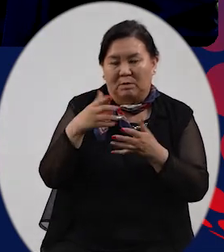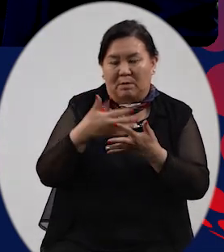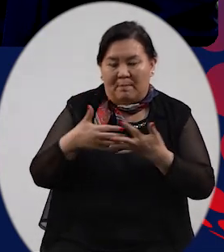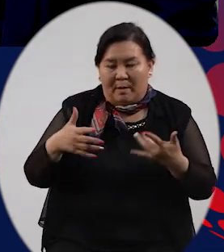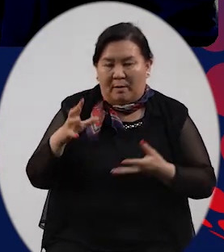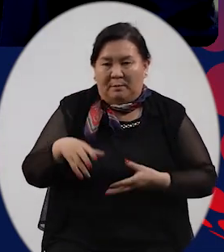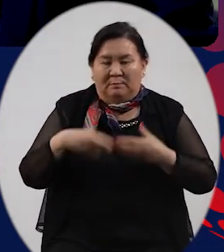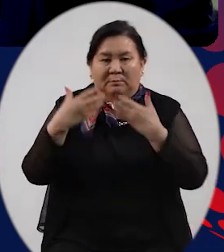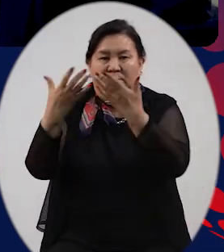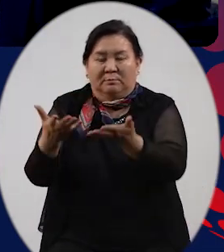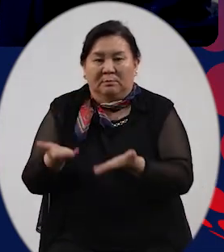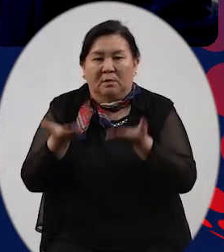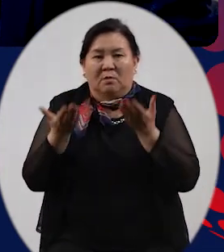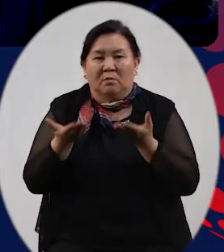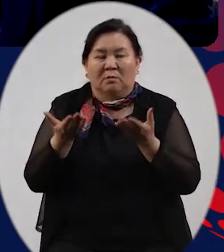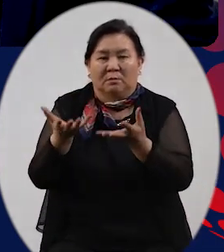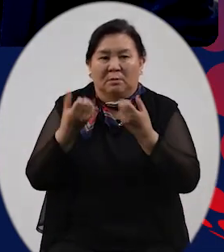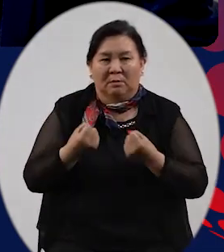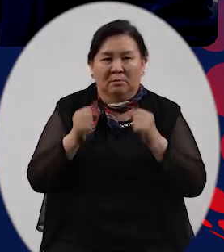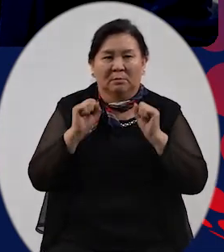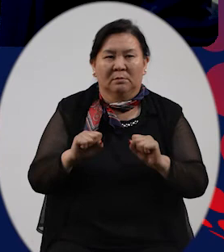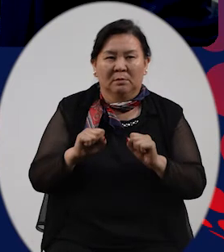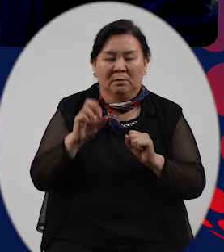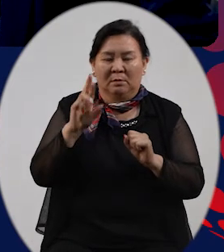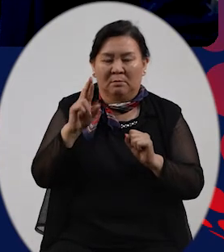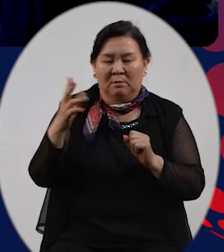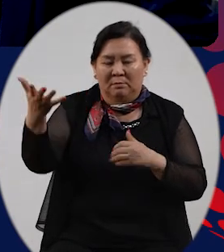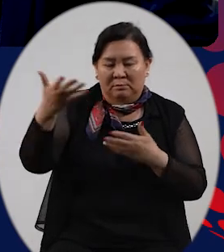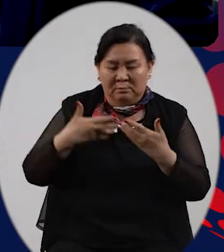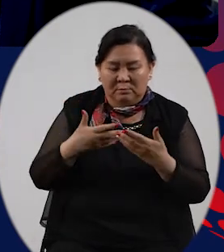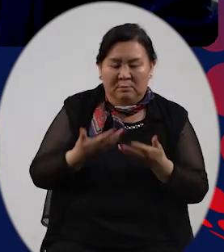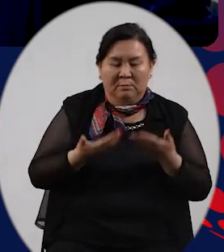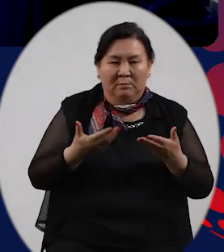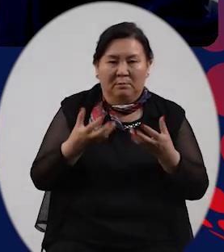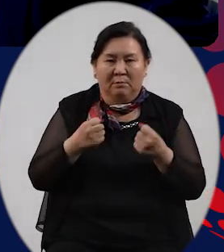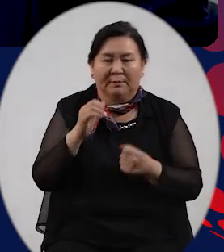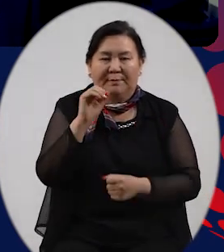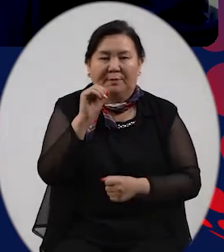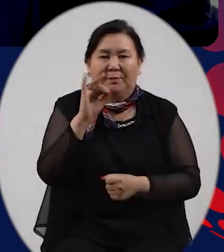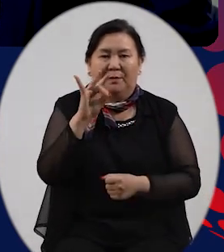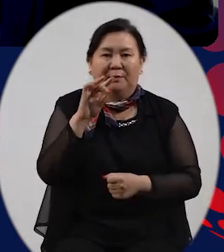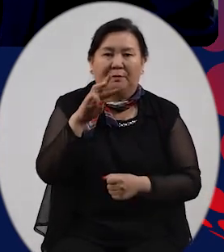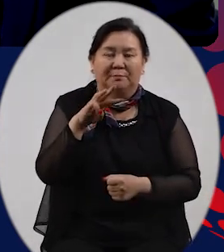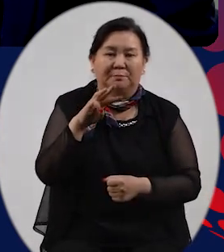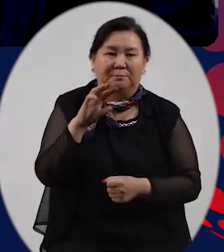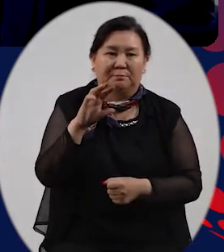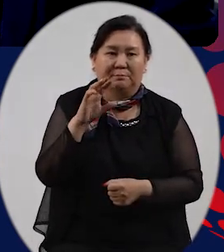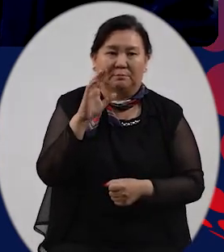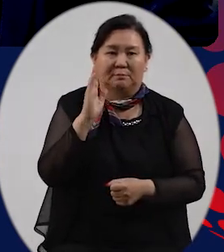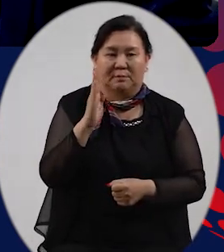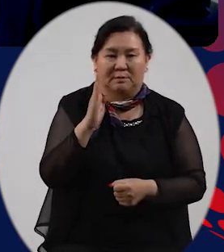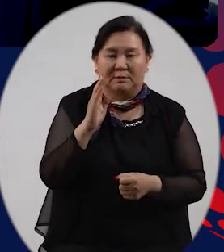дээр хөнгөлтийг бол худалдааны хөнгөлтийг эдэлдэг. Тэгэхээр энэ тохиолдолд бол энэ хүү форм E-г бол ашиглаж байдаг. Гэх зэргээр